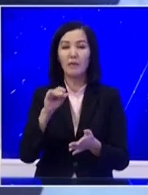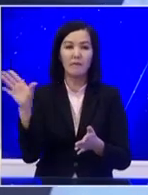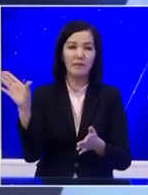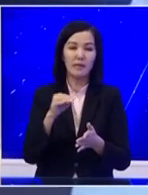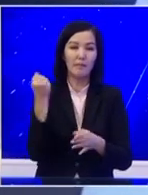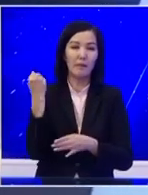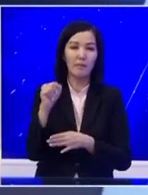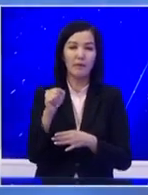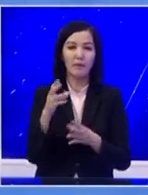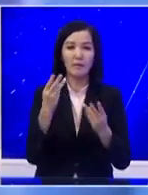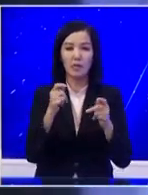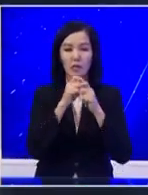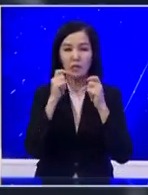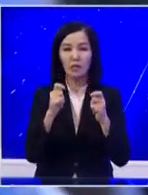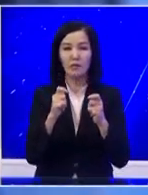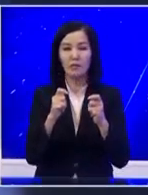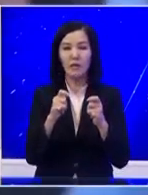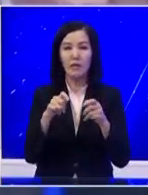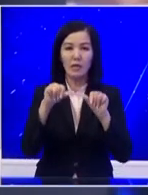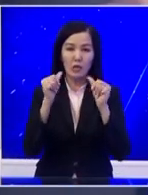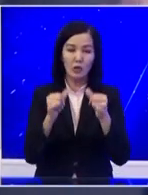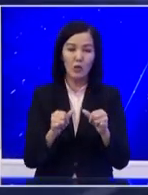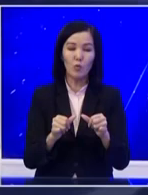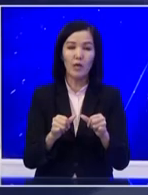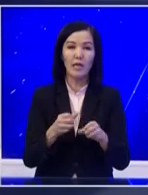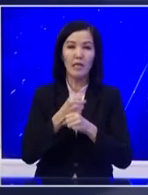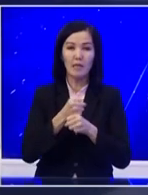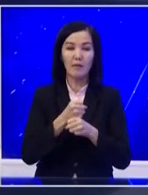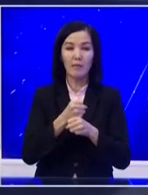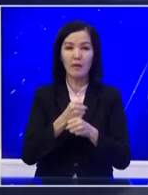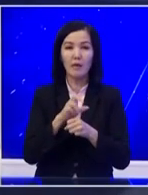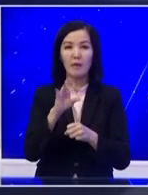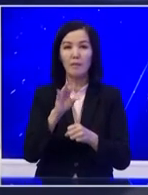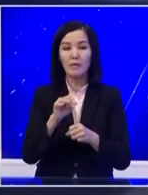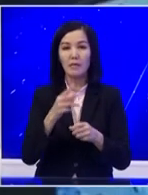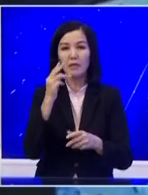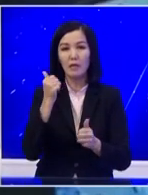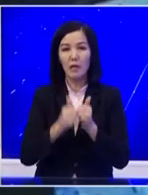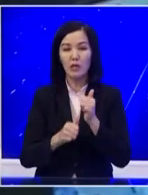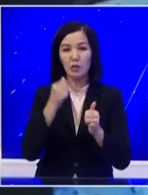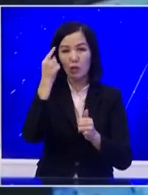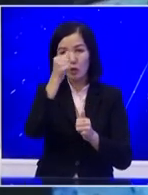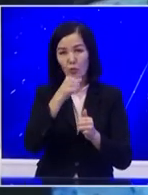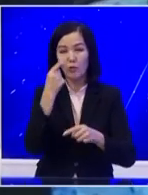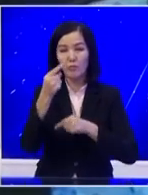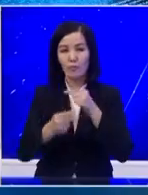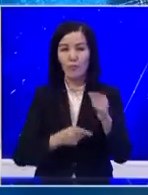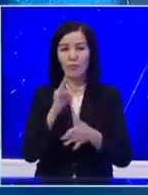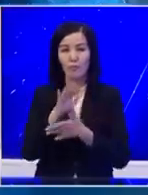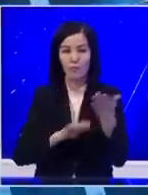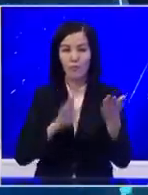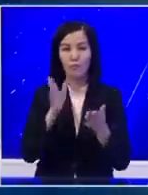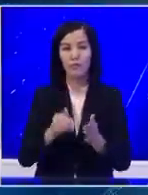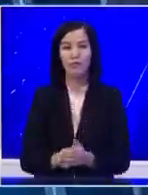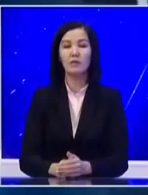победители награждены денежными призами и статуэтками. Конкурс «Жигер» имени Бейсена Куранбека будет ежегодным, отметила Аида Балаева. Елеман